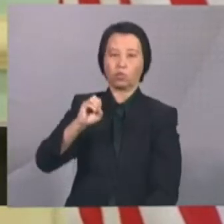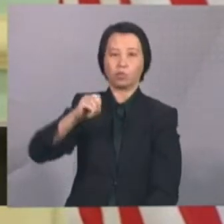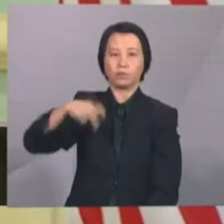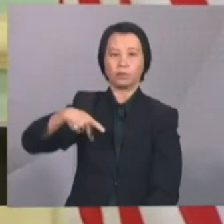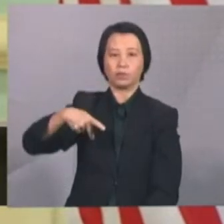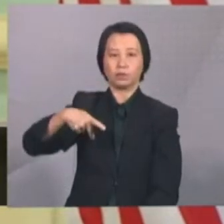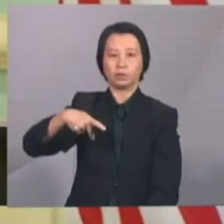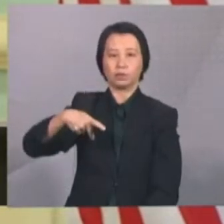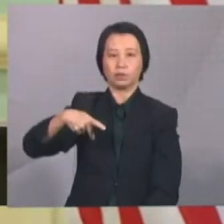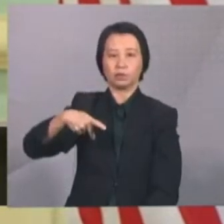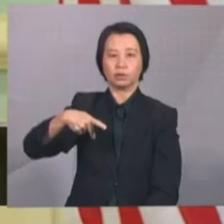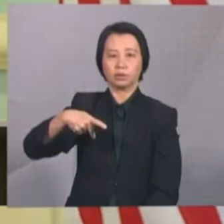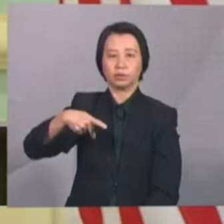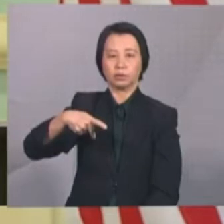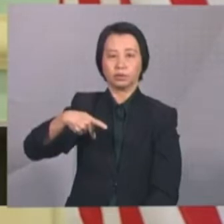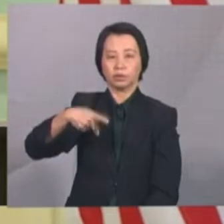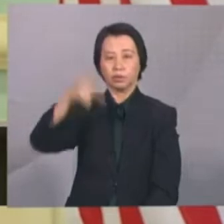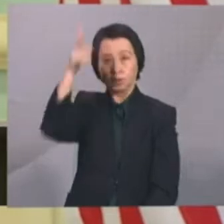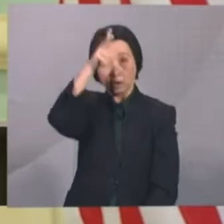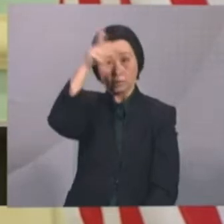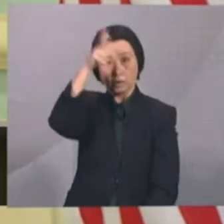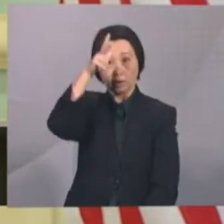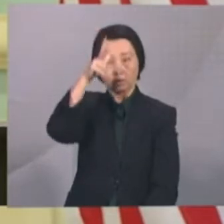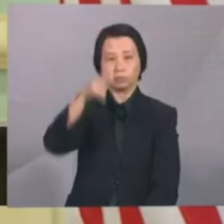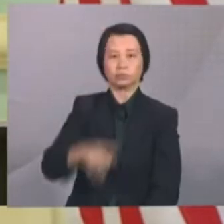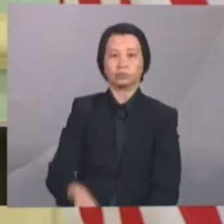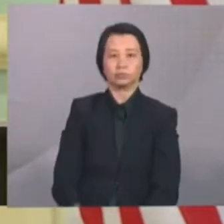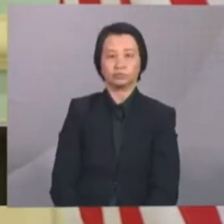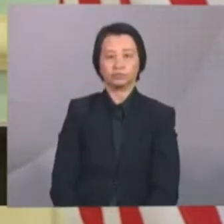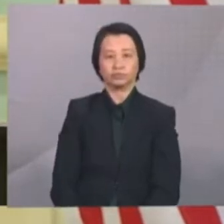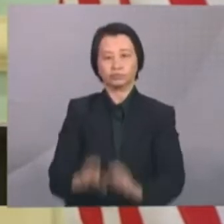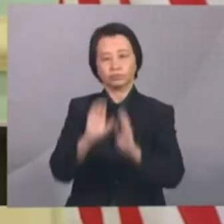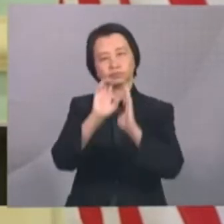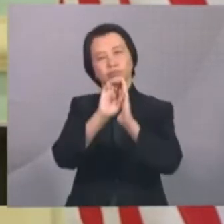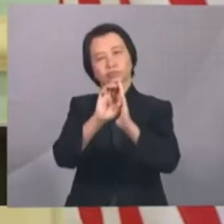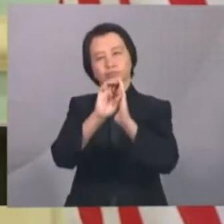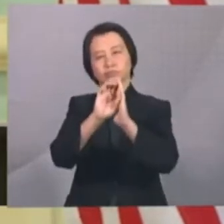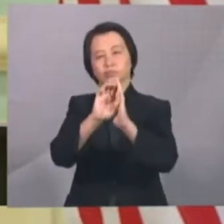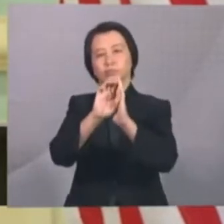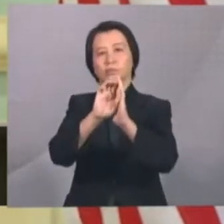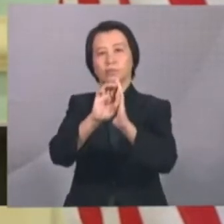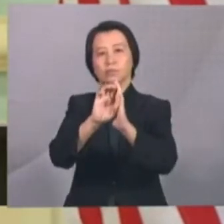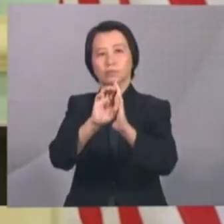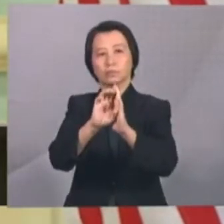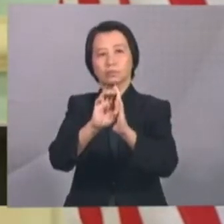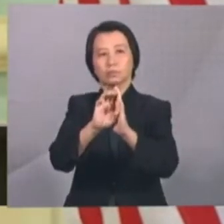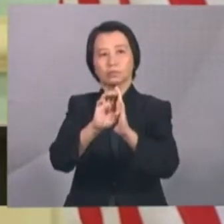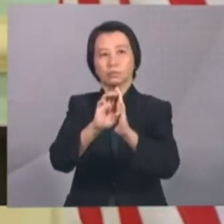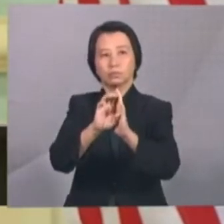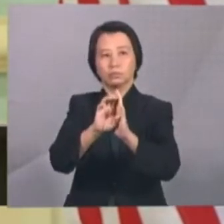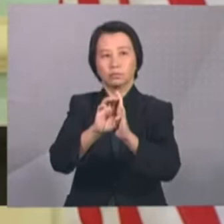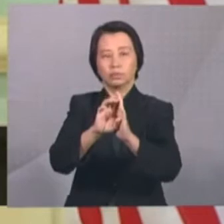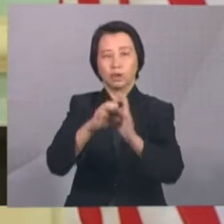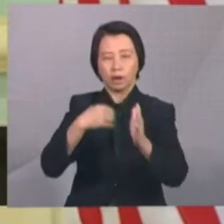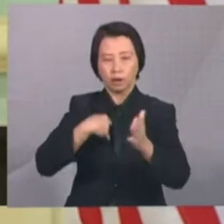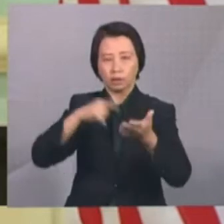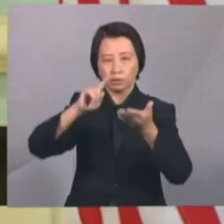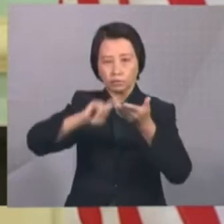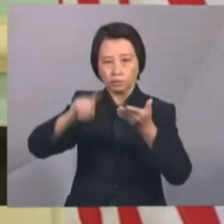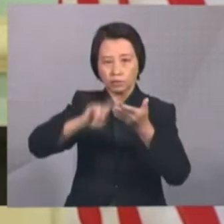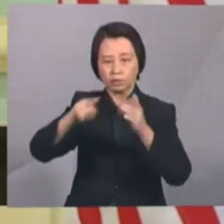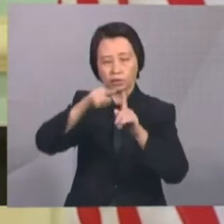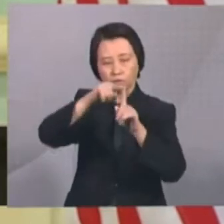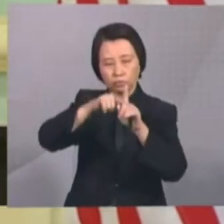Kementerian oleh kerajaan Hai seperti Aceh member EXO